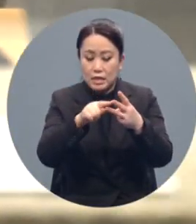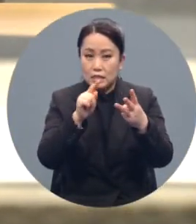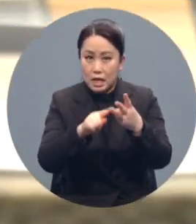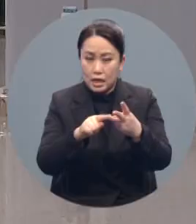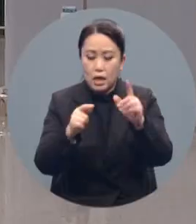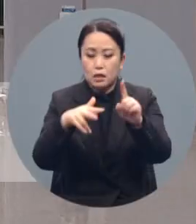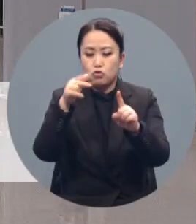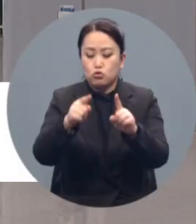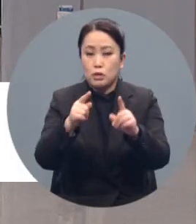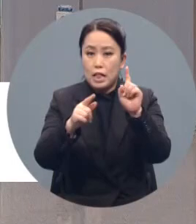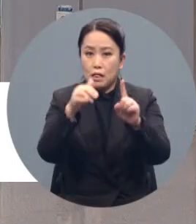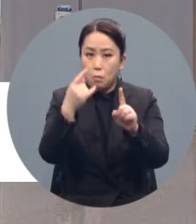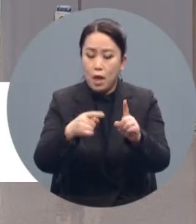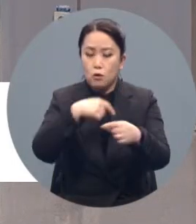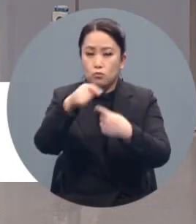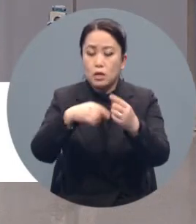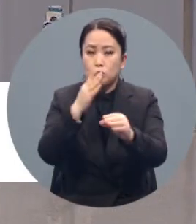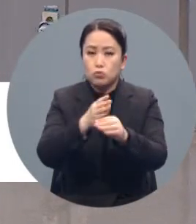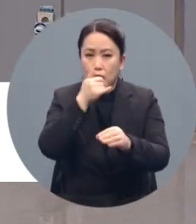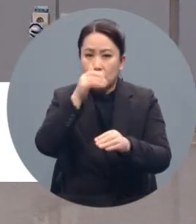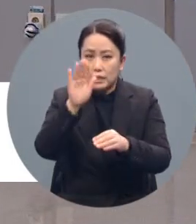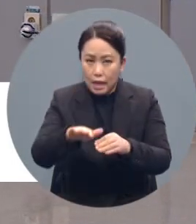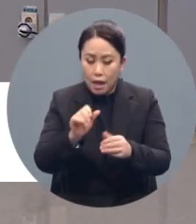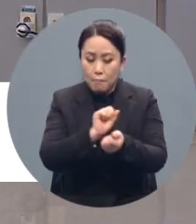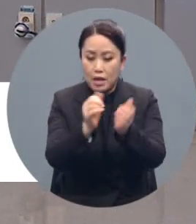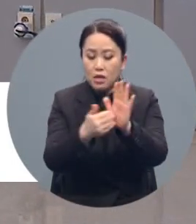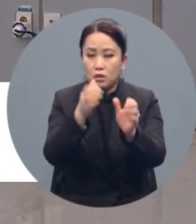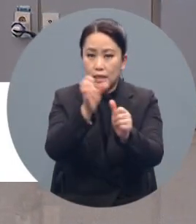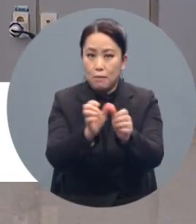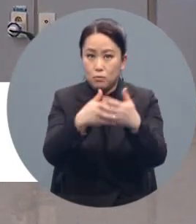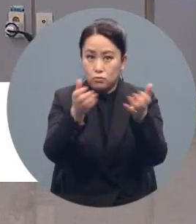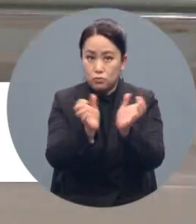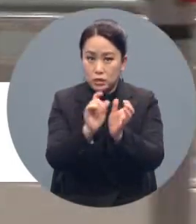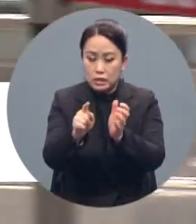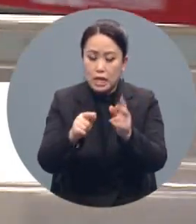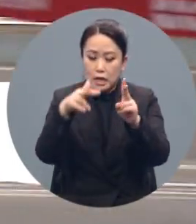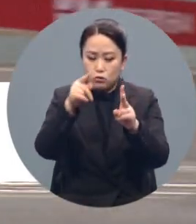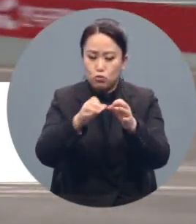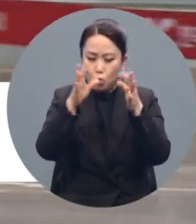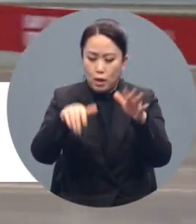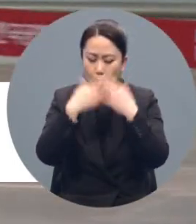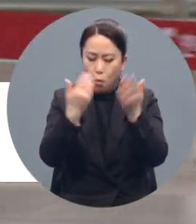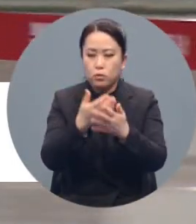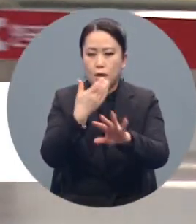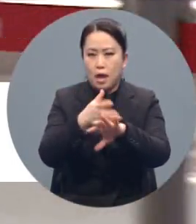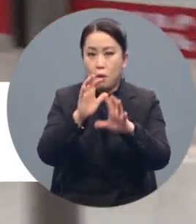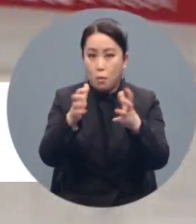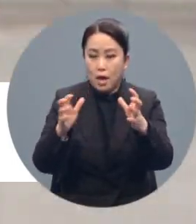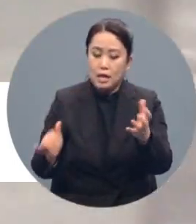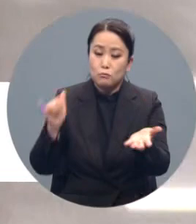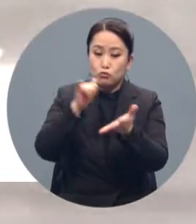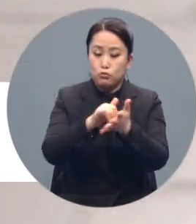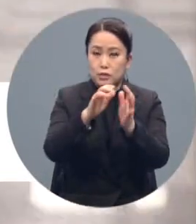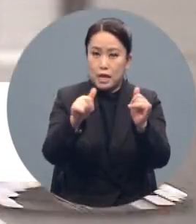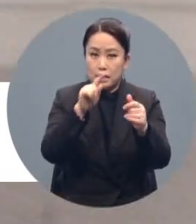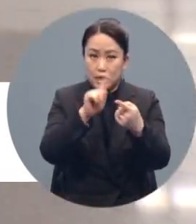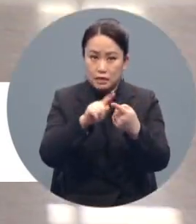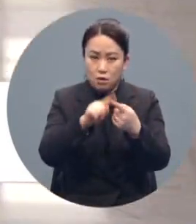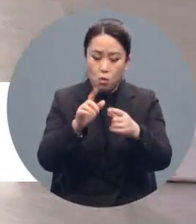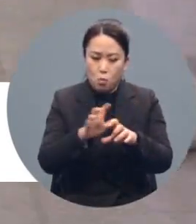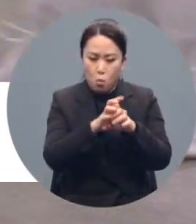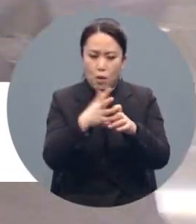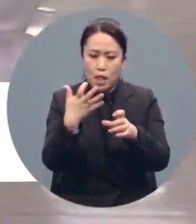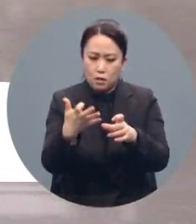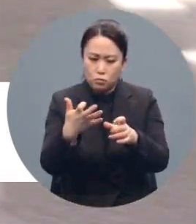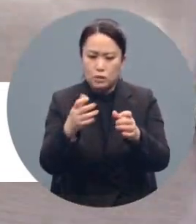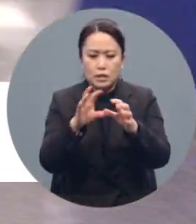방역당국은 2주간 모든 해외 입국자에 대해 예방접종 여부와 관계없이 코로나19 검사를 실시한 뒤 열흘간 격리하도록 하기로